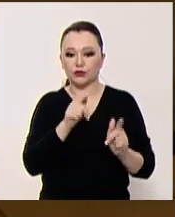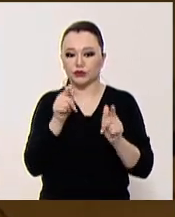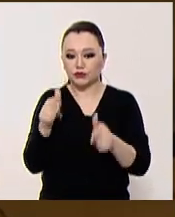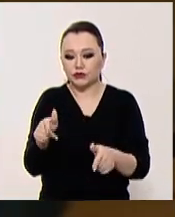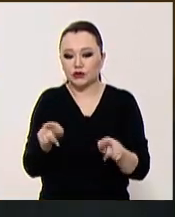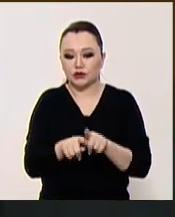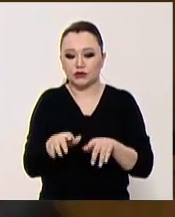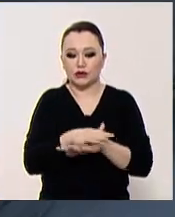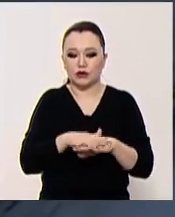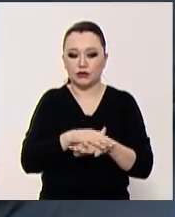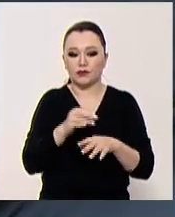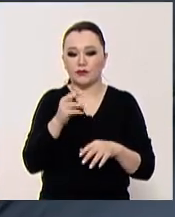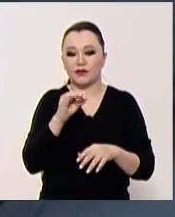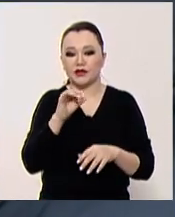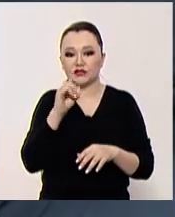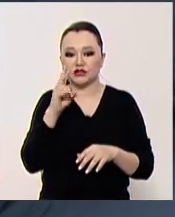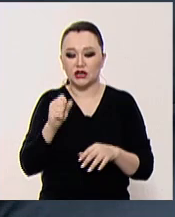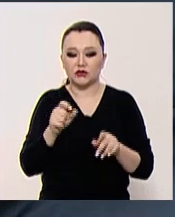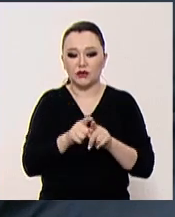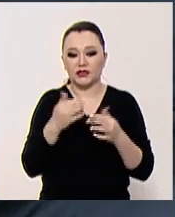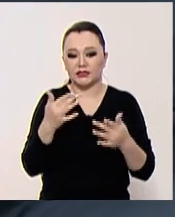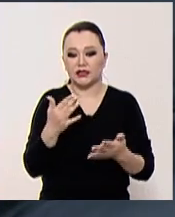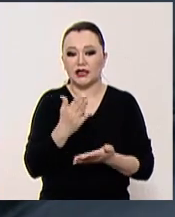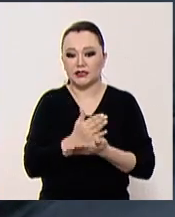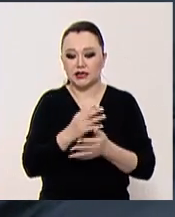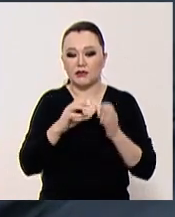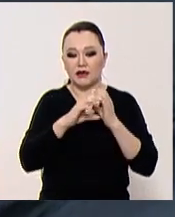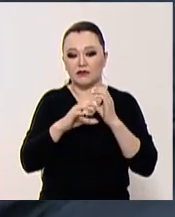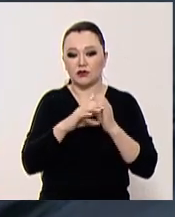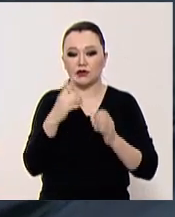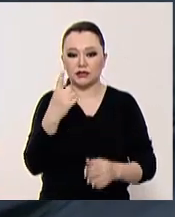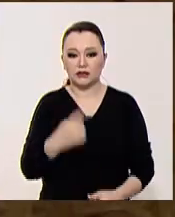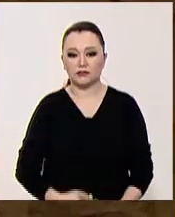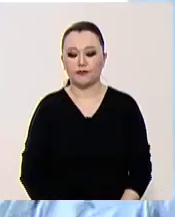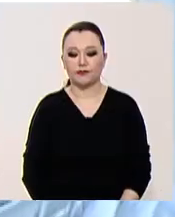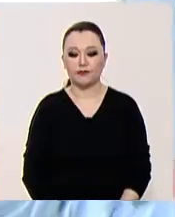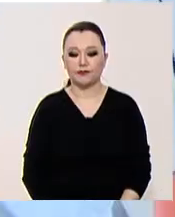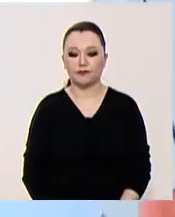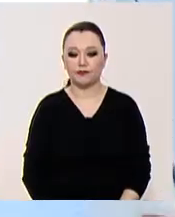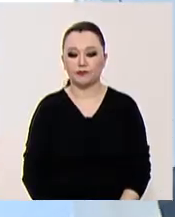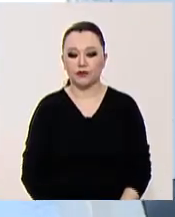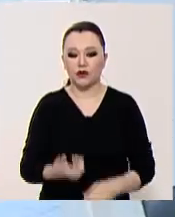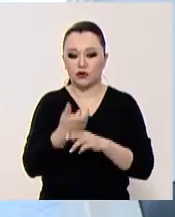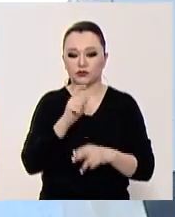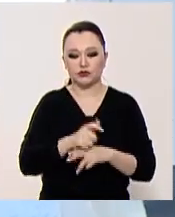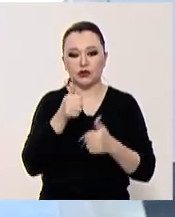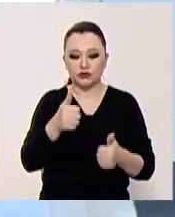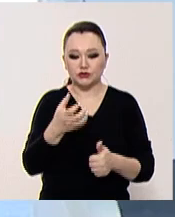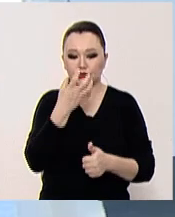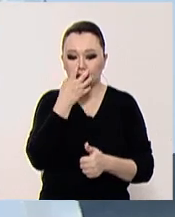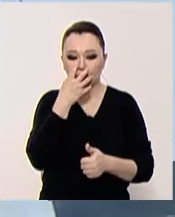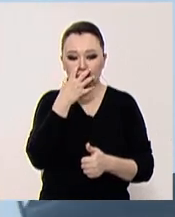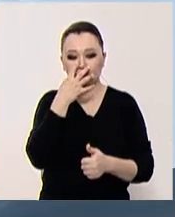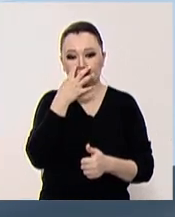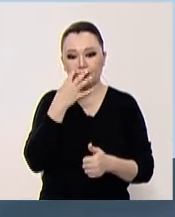Таких народных бирж труда в городе несколько, а павильон один. Очень хорошо здесь,